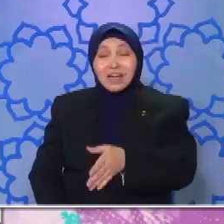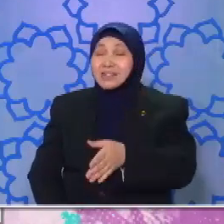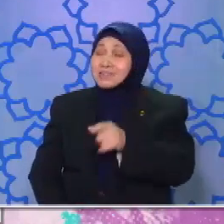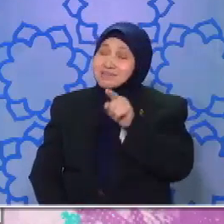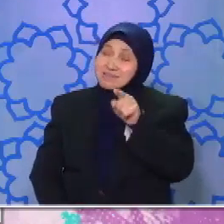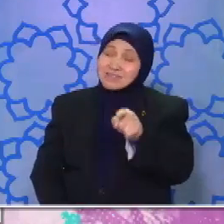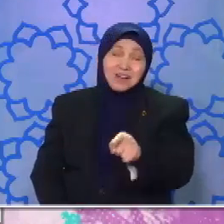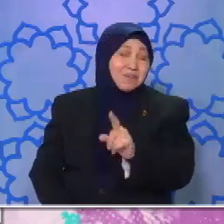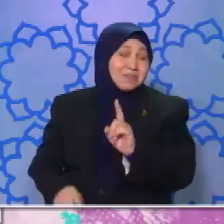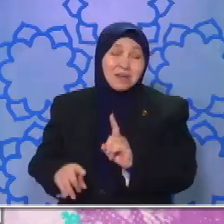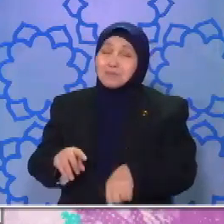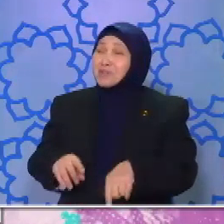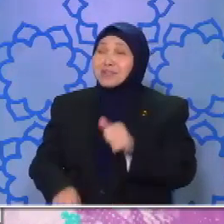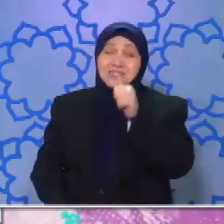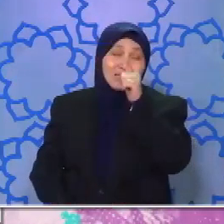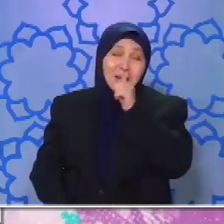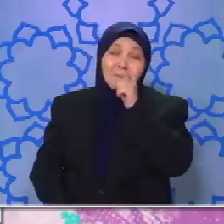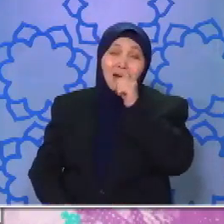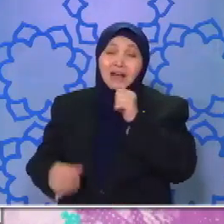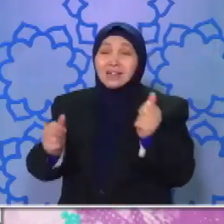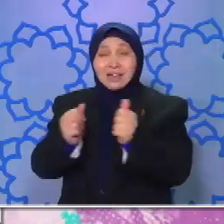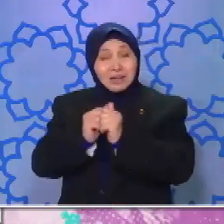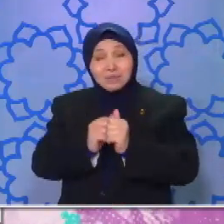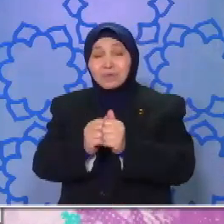تستطيع معي صبرا